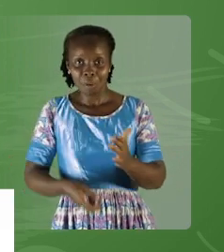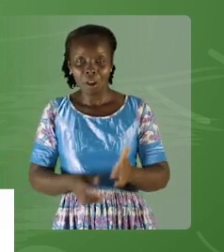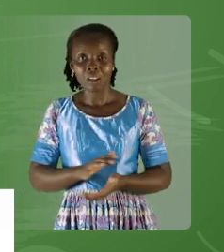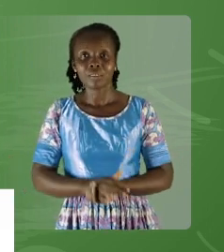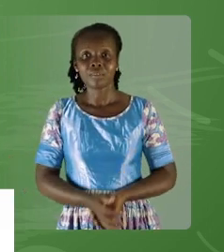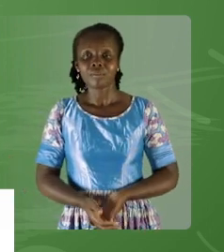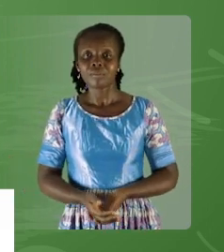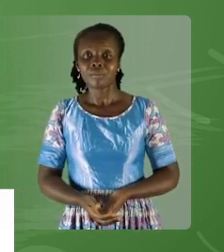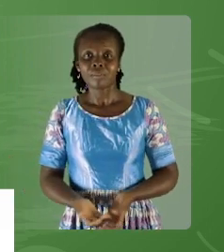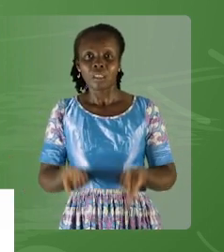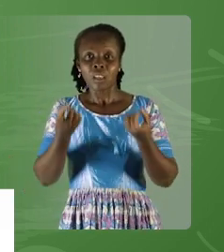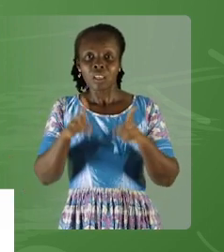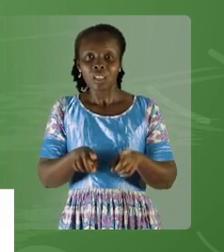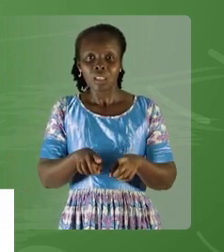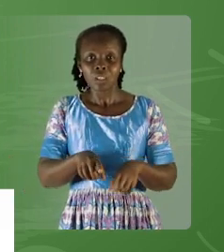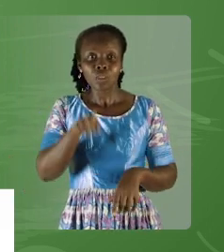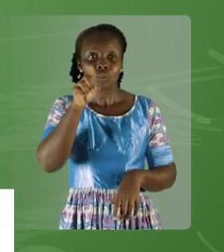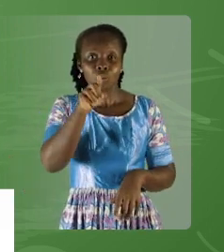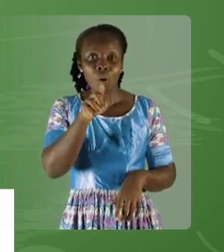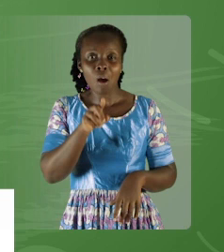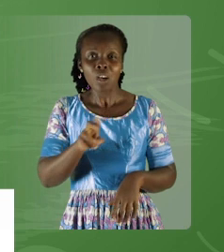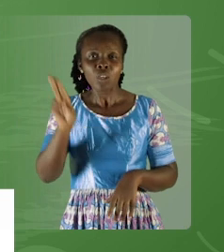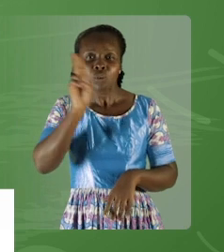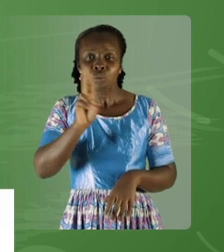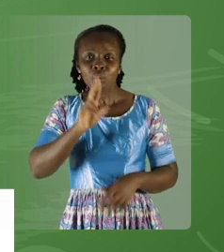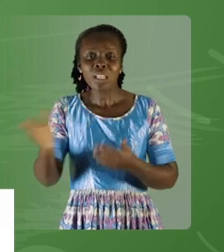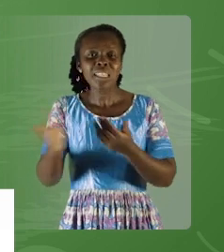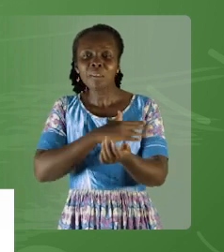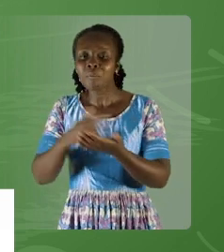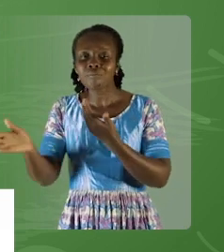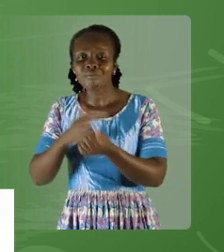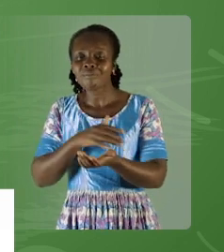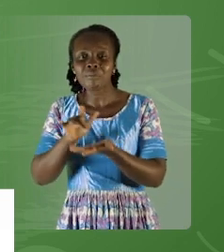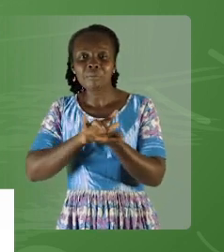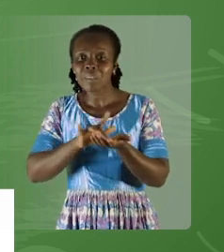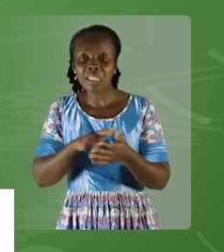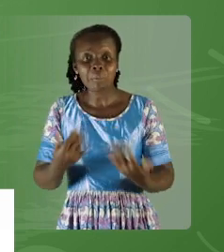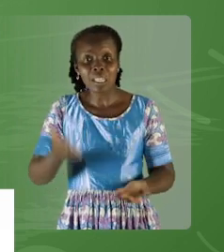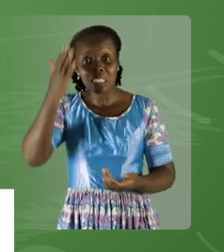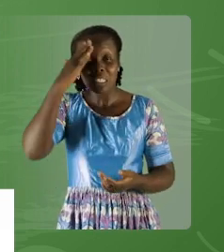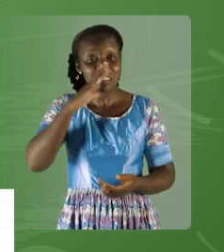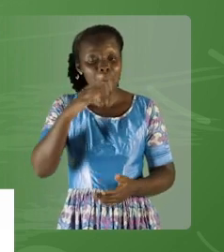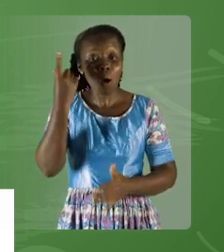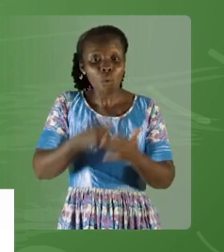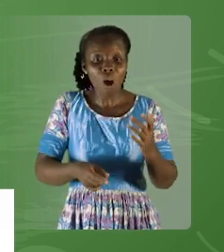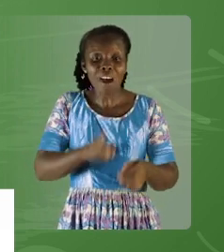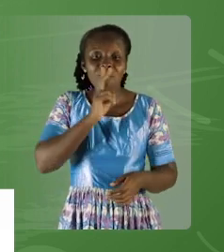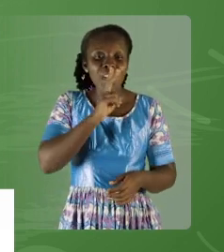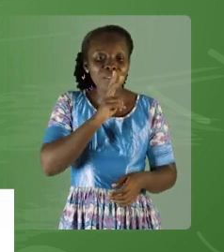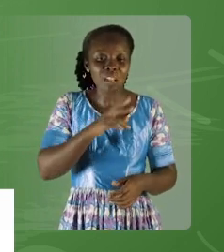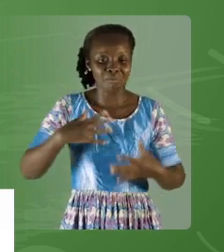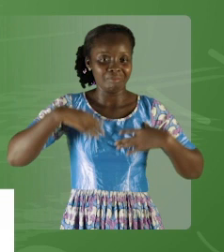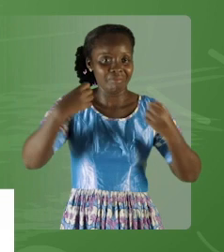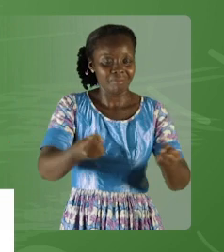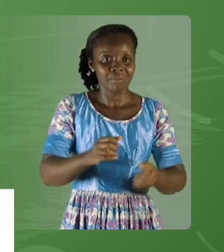Cela se produit par le fait qu'il y a beaucoup de médicaments qu'on prend à la maison parce qu'on ne sait pas qu'est-ce qu'il faut